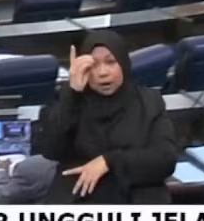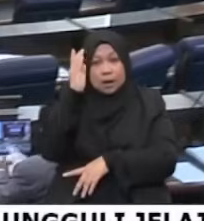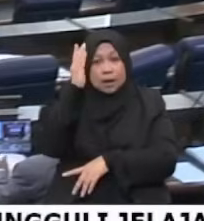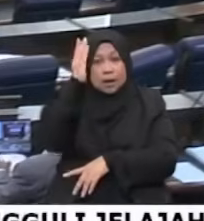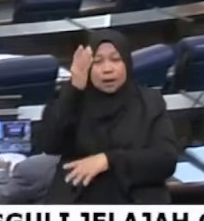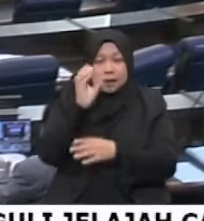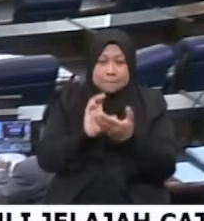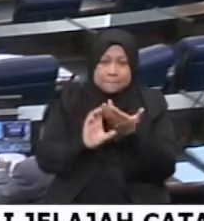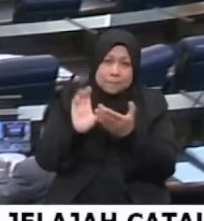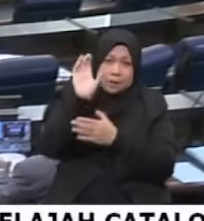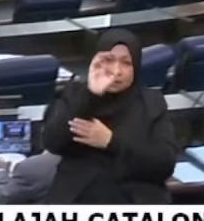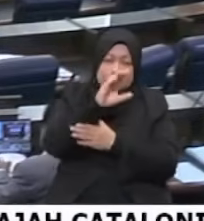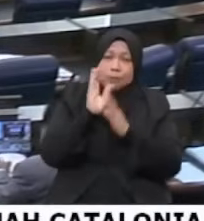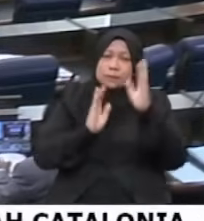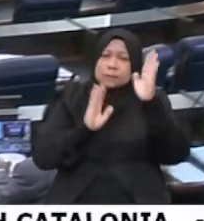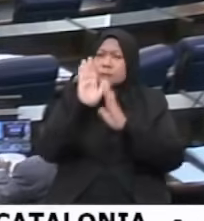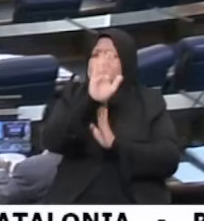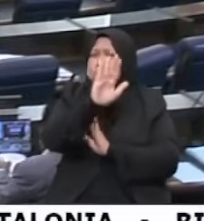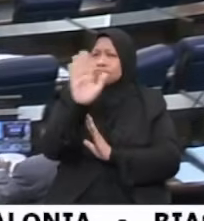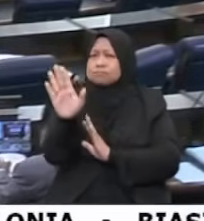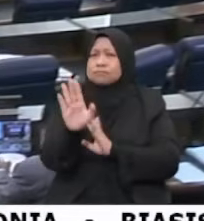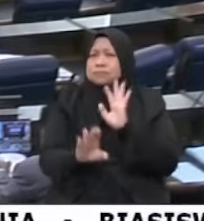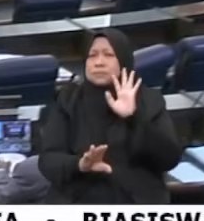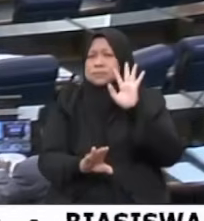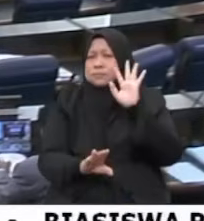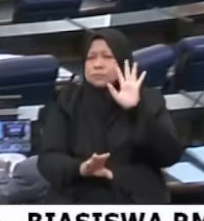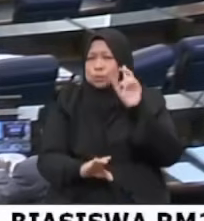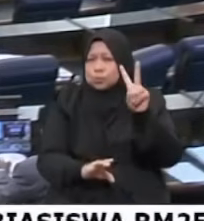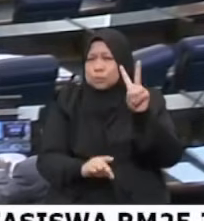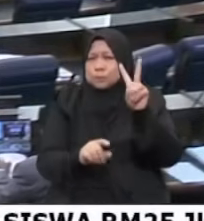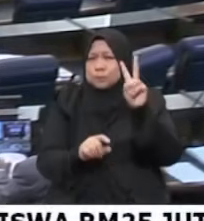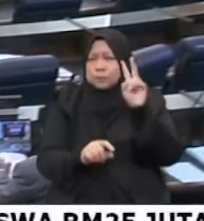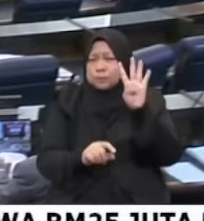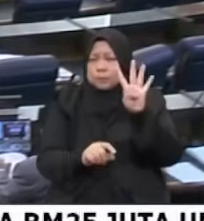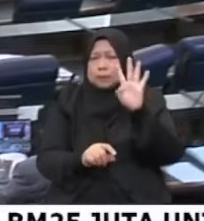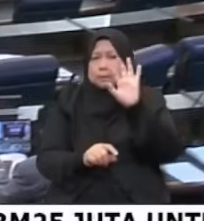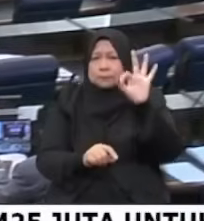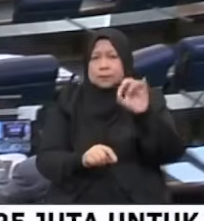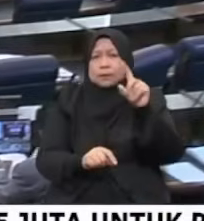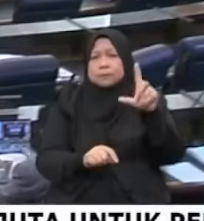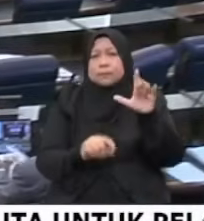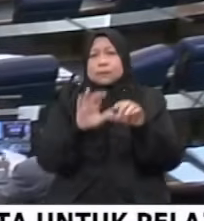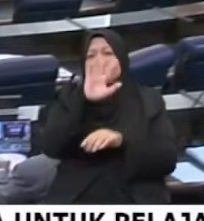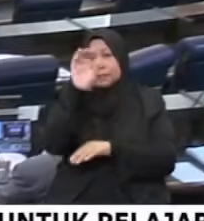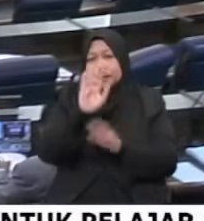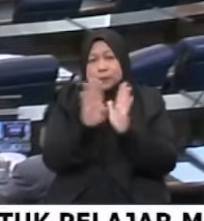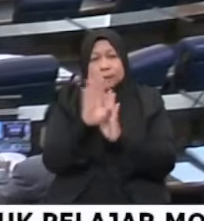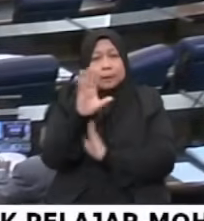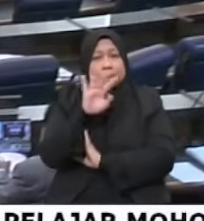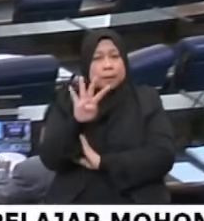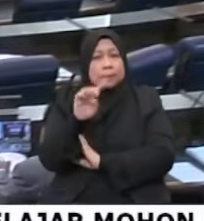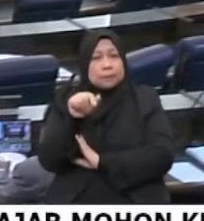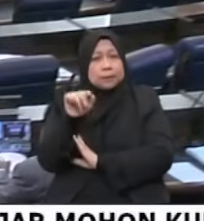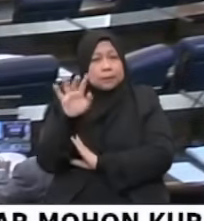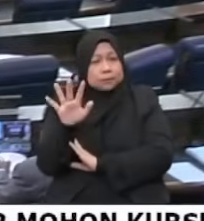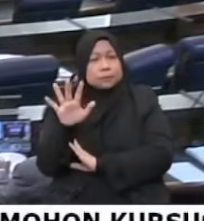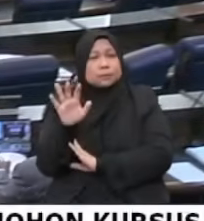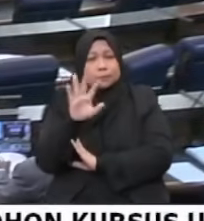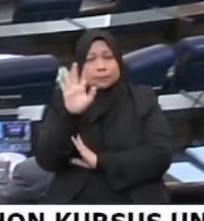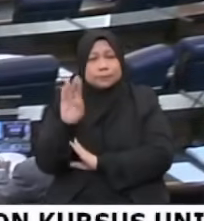akan melabur di Malaysia masing-masing berjumlah 24.5 bilion dan 45.4